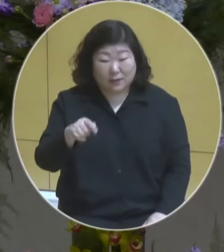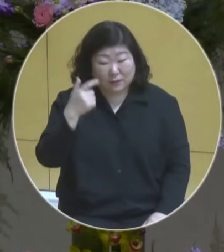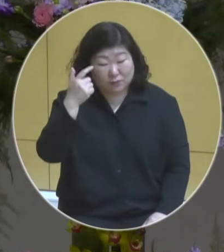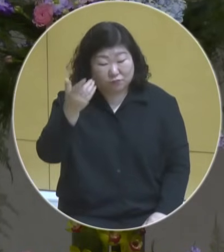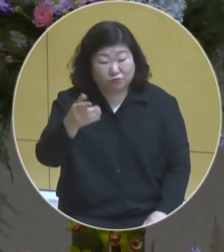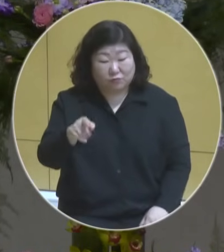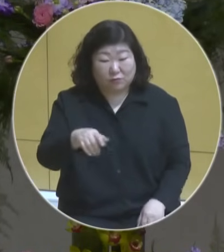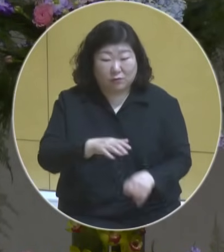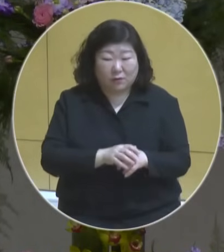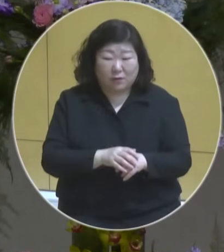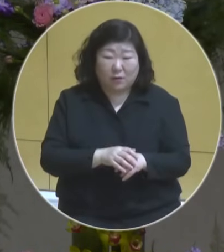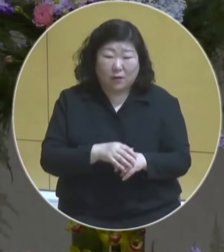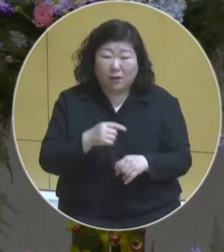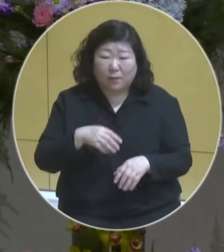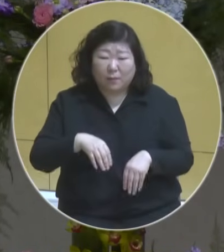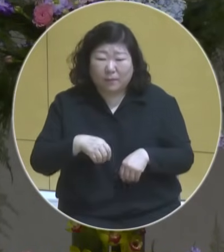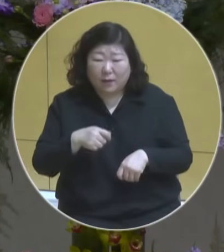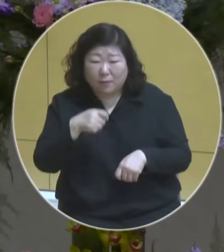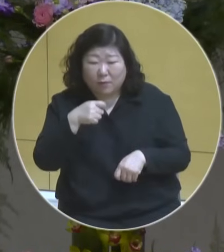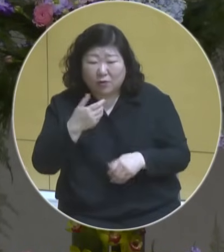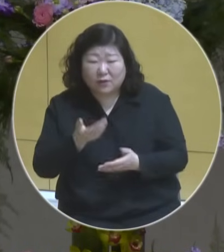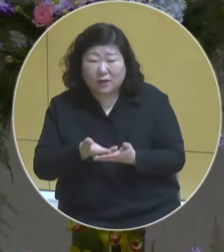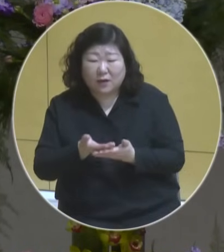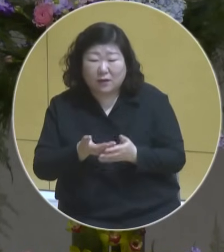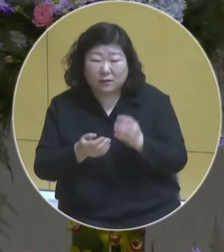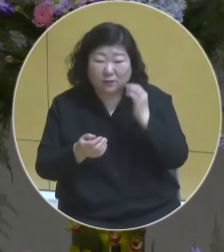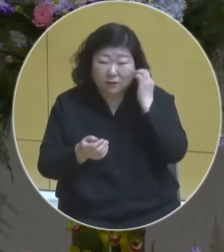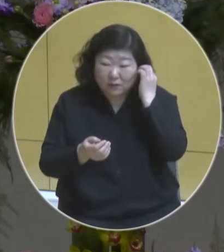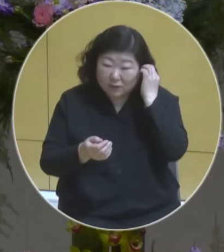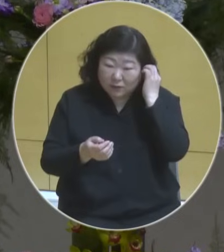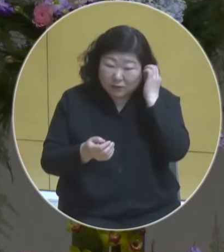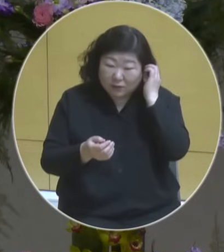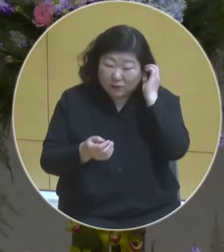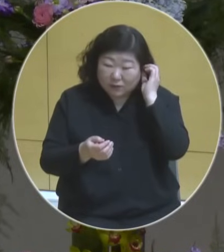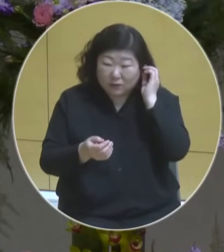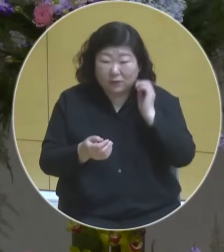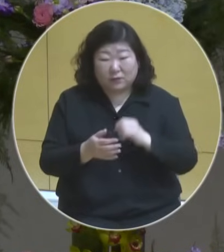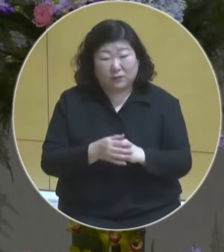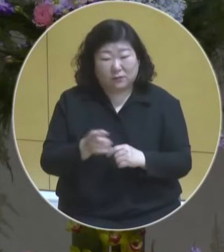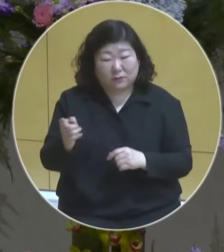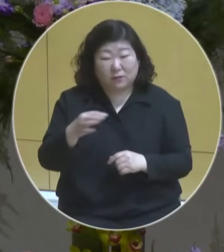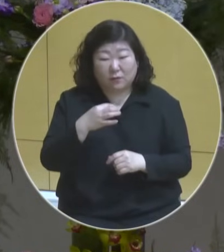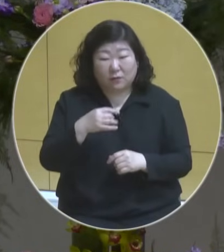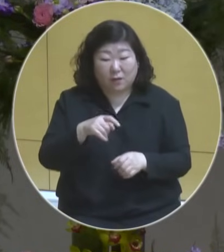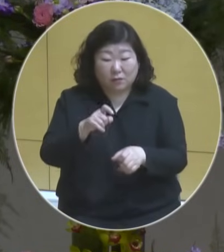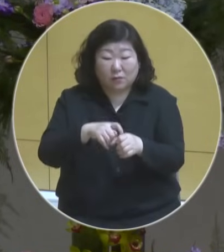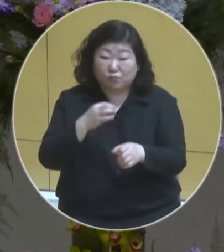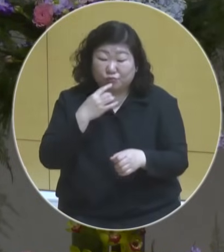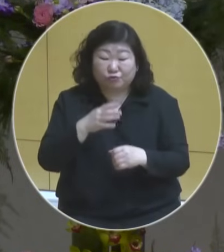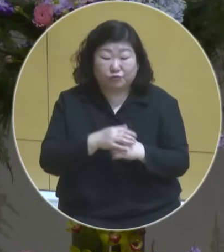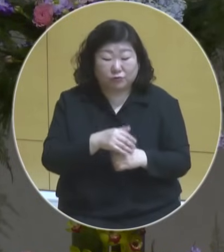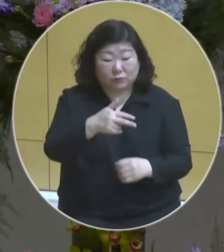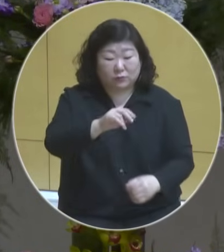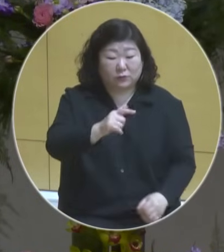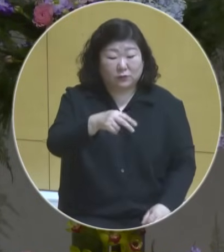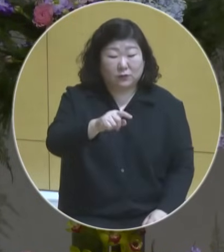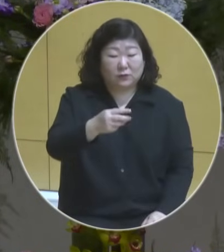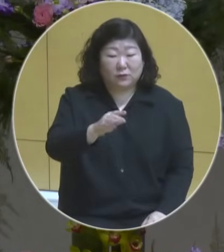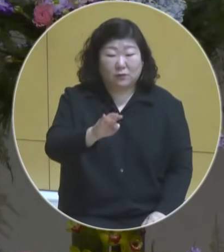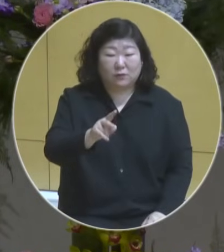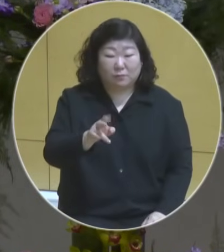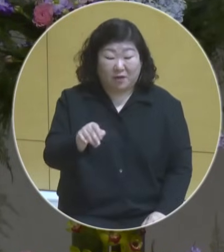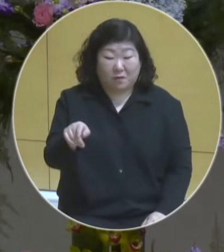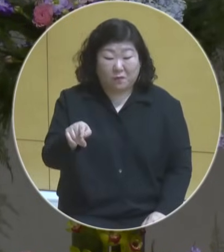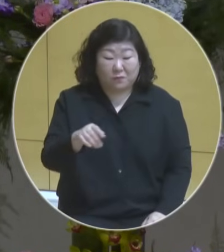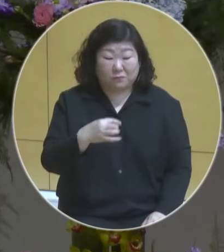다윗은 율법을 어기고 진설병을 먹었습니다 예수님 이들에게 다윗이 한 일을 율법을 통해서 잃지 않았냐고 반문합니다